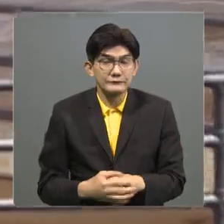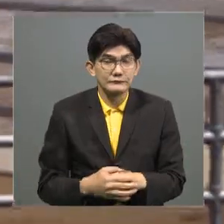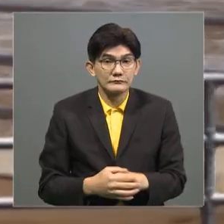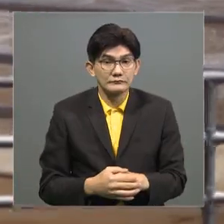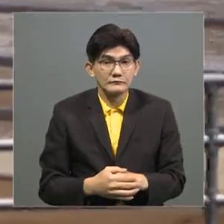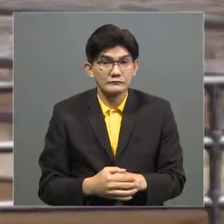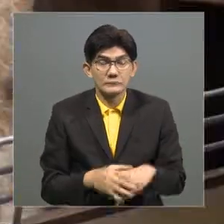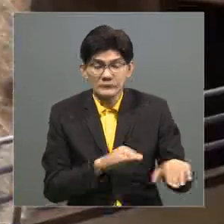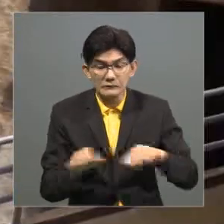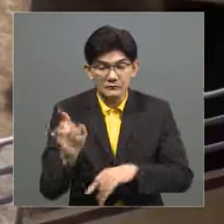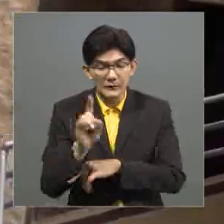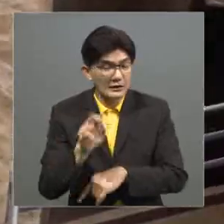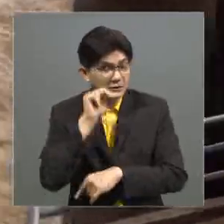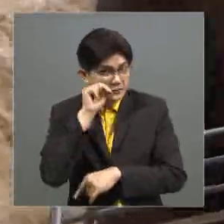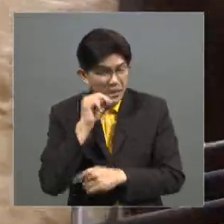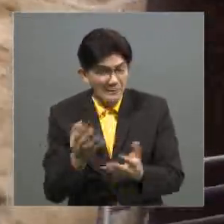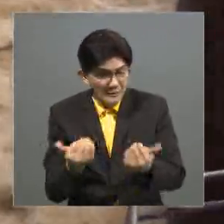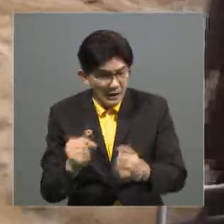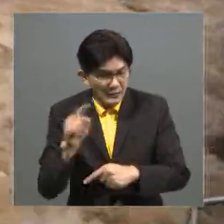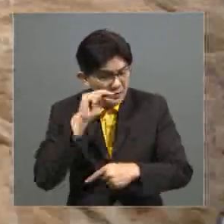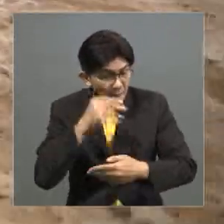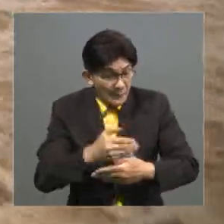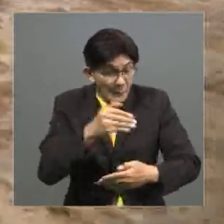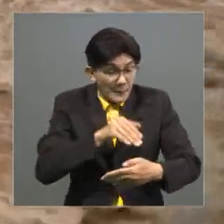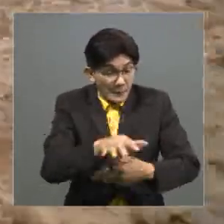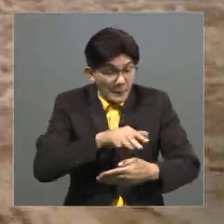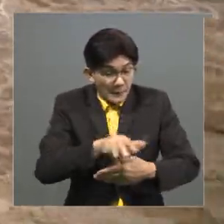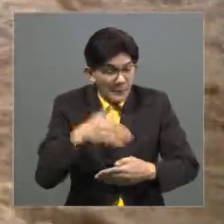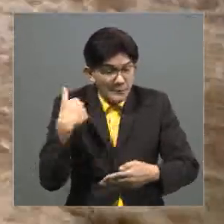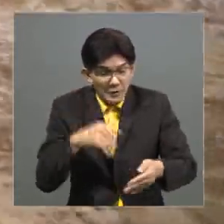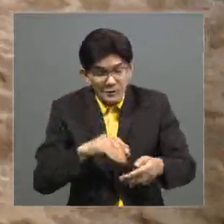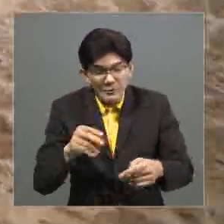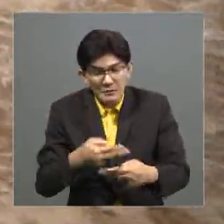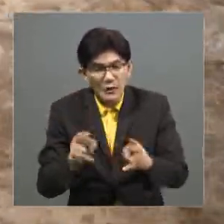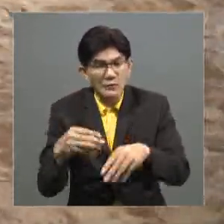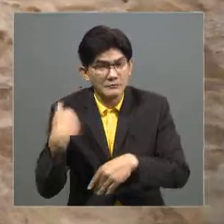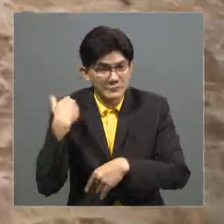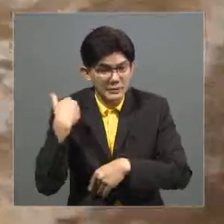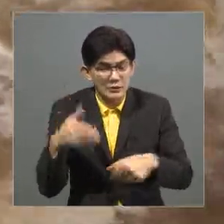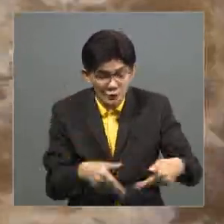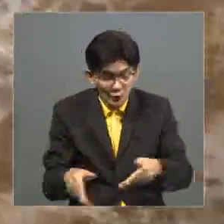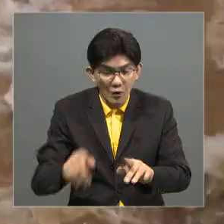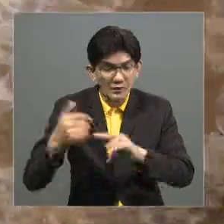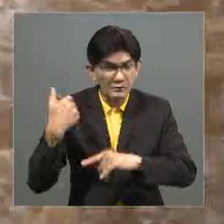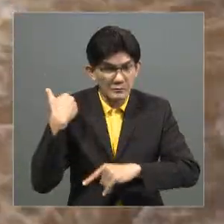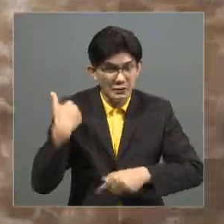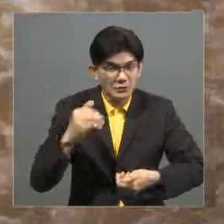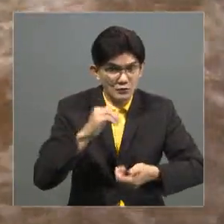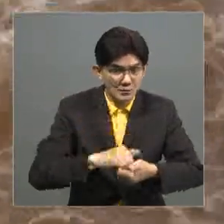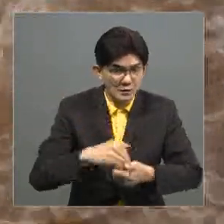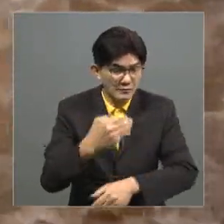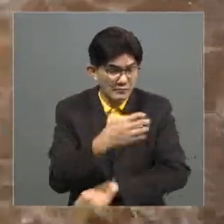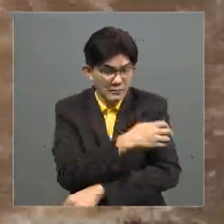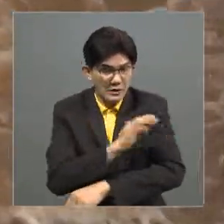ตรียมรับมือกับสถานการณ์น้ำด้วยวิธีการพร่องน้ำในคลองสาขาต่างๆตลอดจนร่วมกับทางกทม.หรือกรุงเทพมหาน